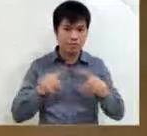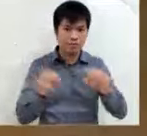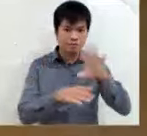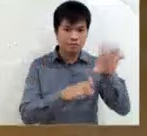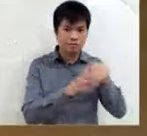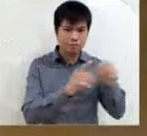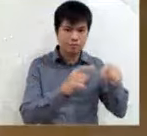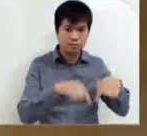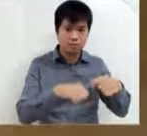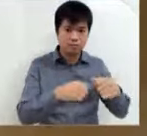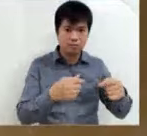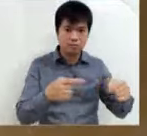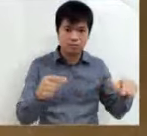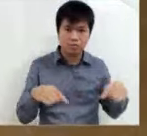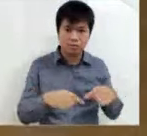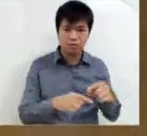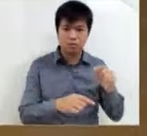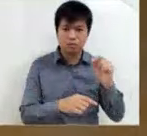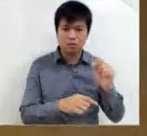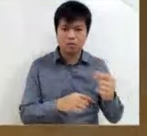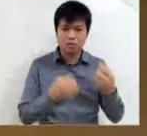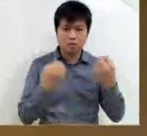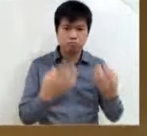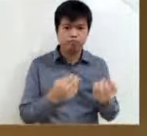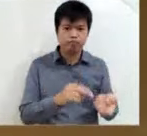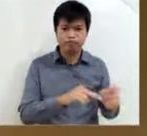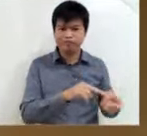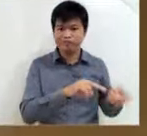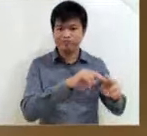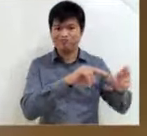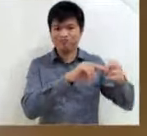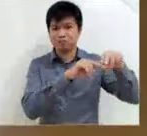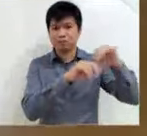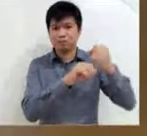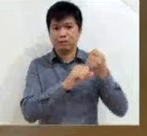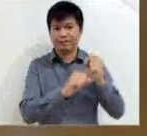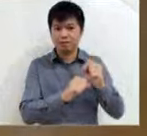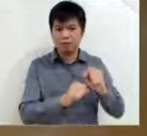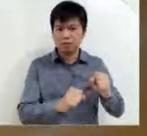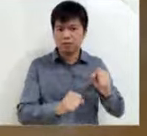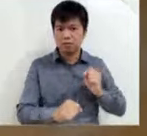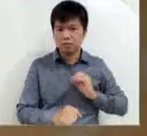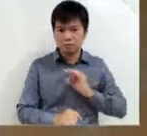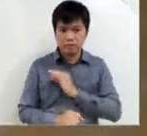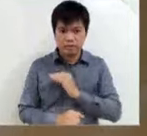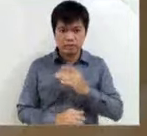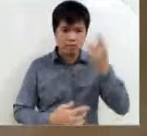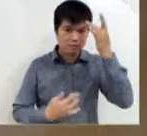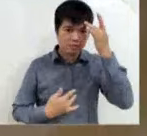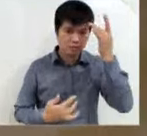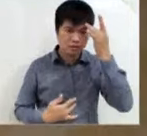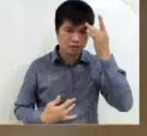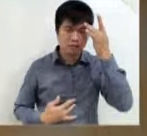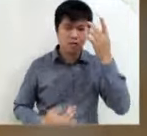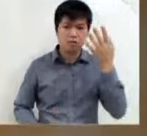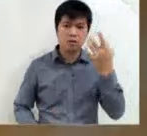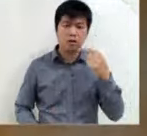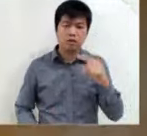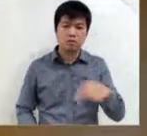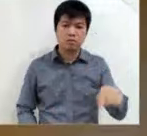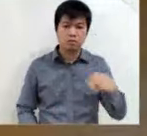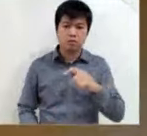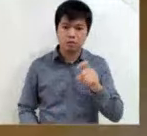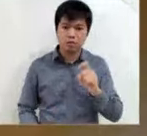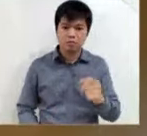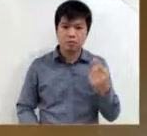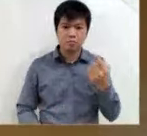PPA, dumadami yung mga kawani natin na nagkakasakit. Ano. Medyo conscious tayo na